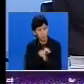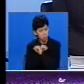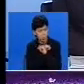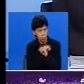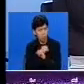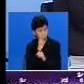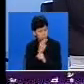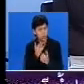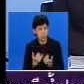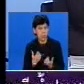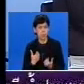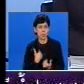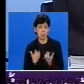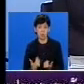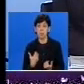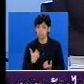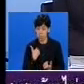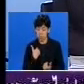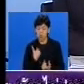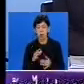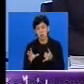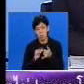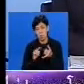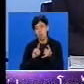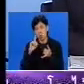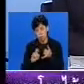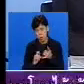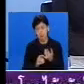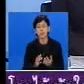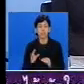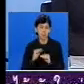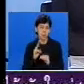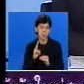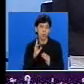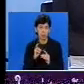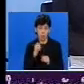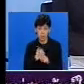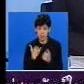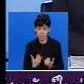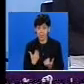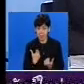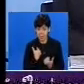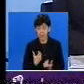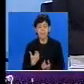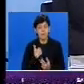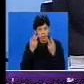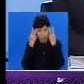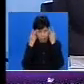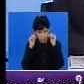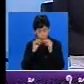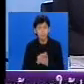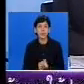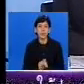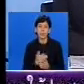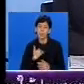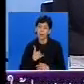ระวังอย่างใกล้ชิดนะคะเพราะว่าวันนี้ก็มีผู้ติดเชื้อนั้นเสียชีวิตเพิ่มอีก2รายแล้ว ใช่ค่ะนอกจากนั้นค่ะวันนี้เองค่ะท่านนายกรัฐมนตรีนั้นนะ